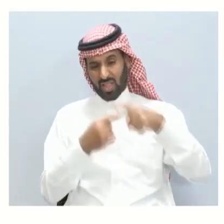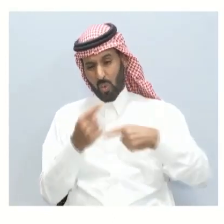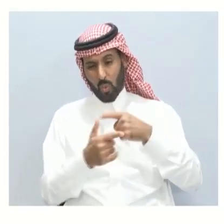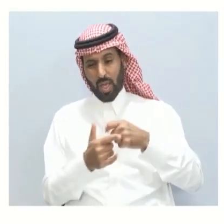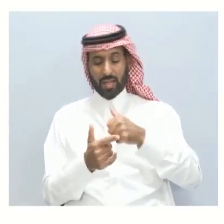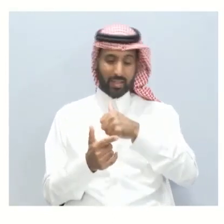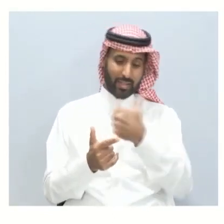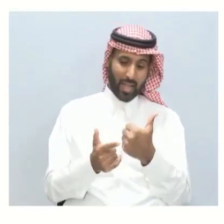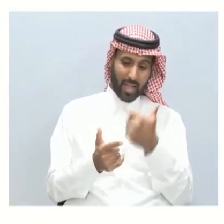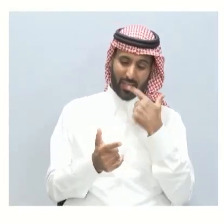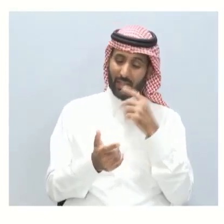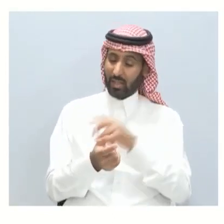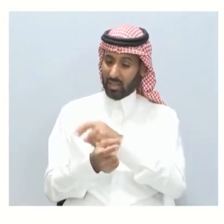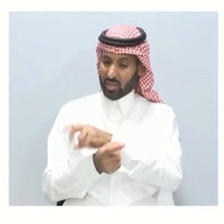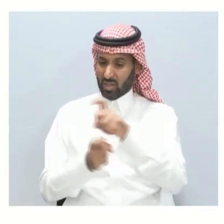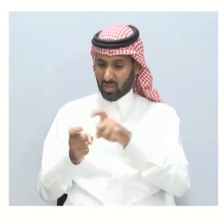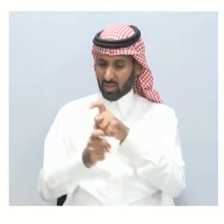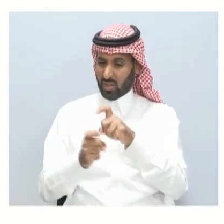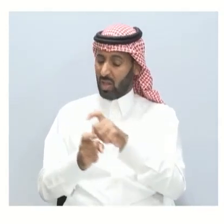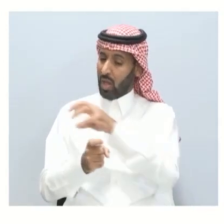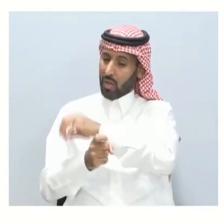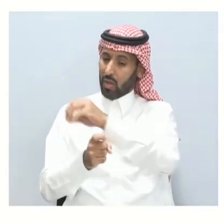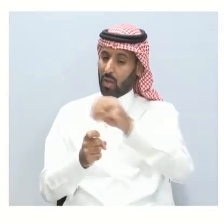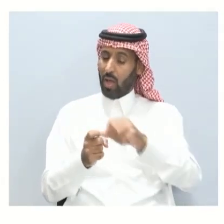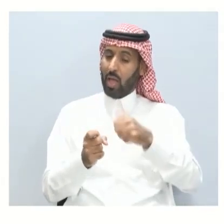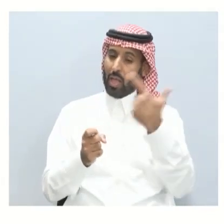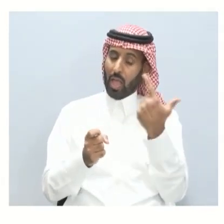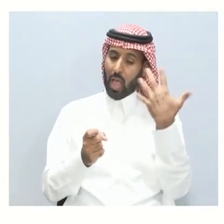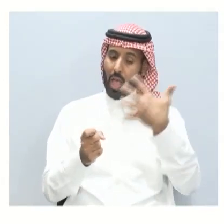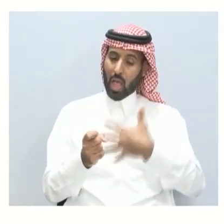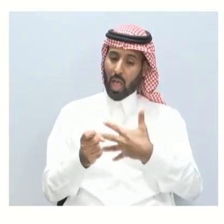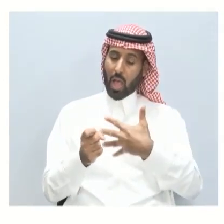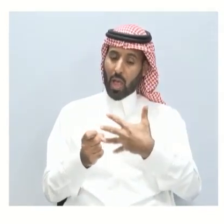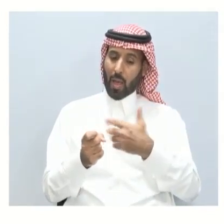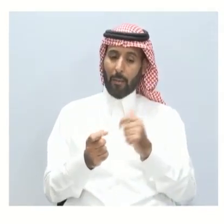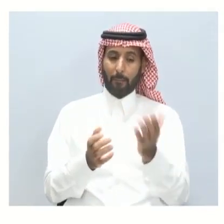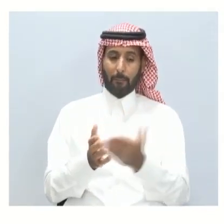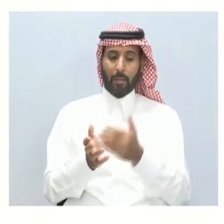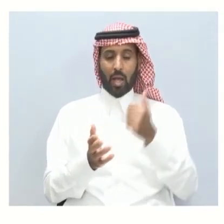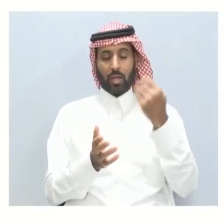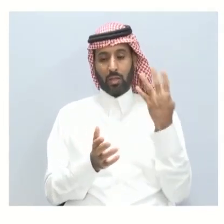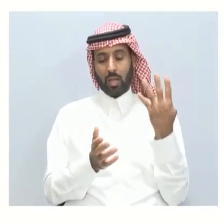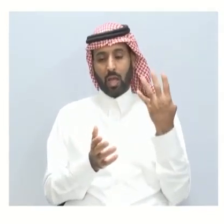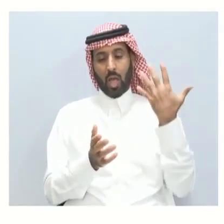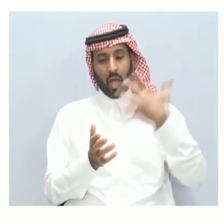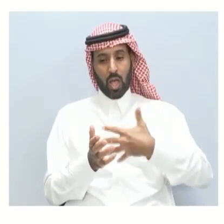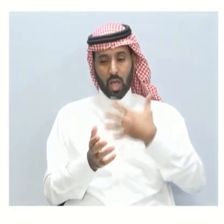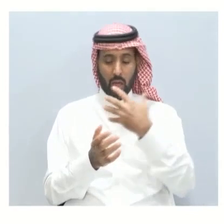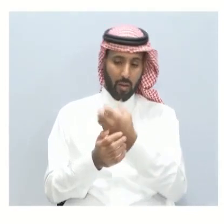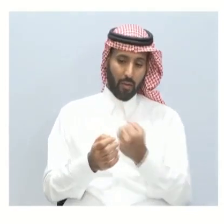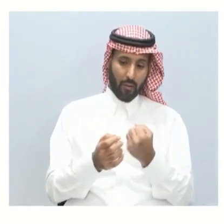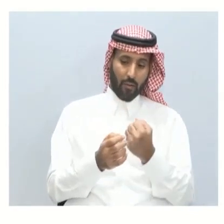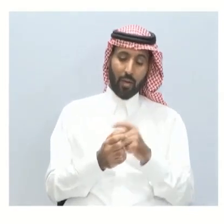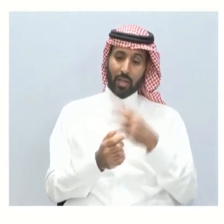التوزيع الالكتروني للثانيه 57 ساستخدم الدين يتبقى لدي من السبعه وخمسين